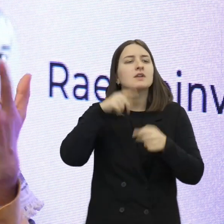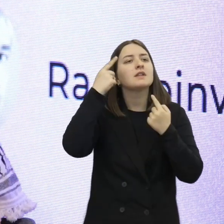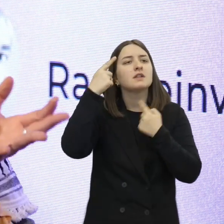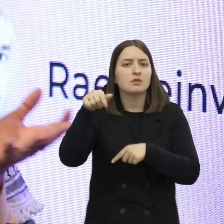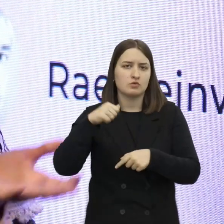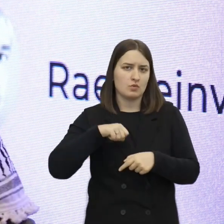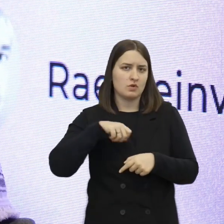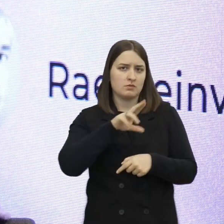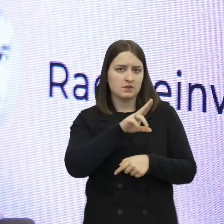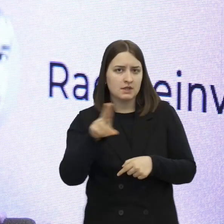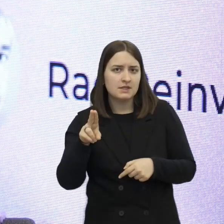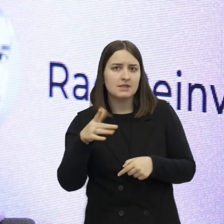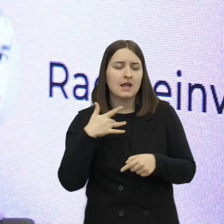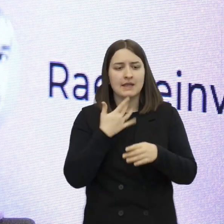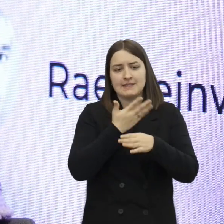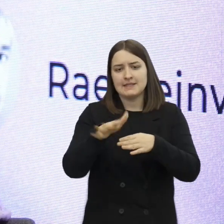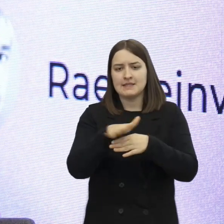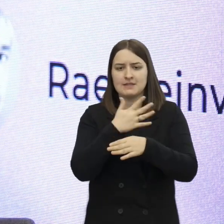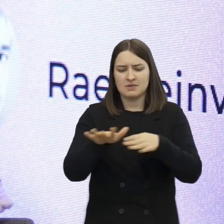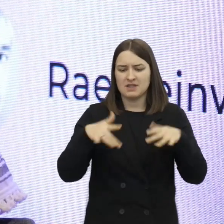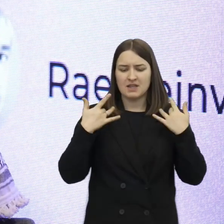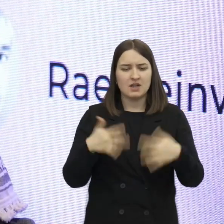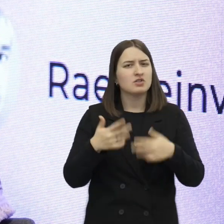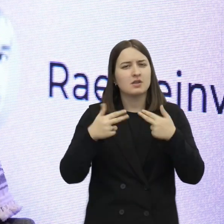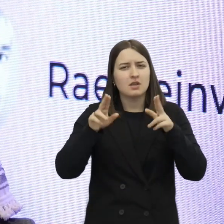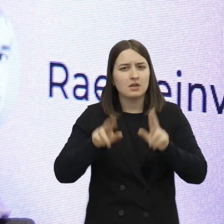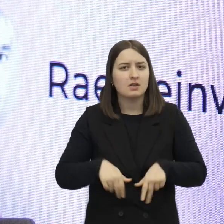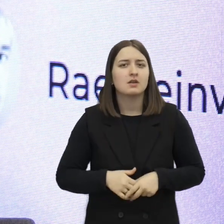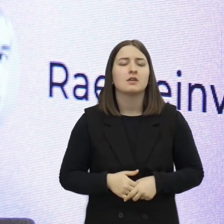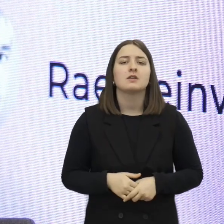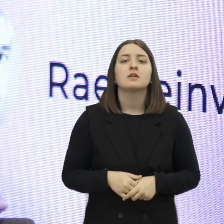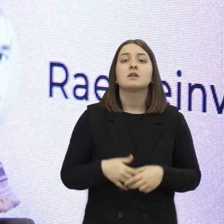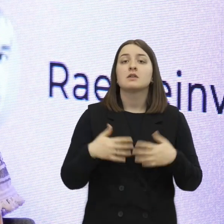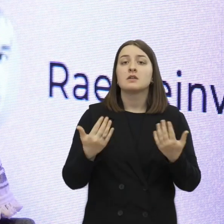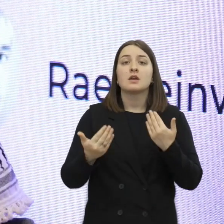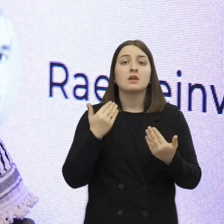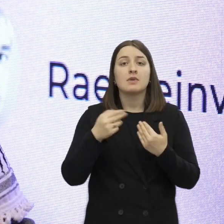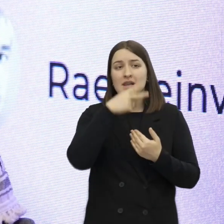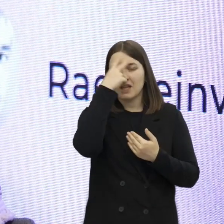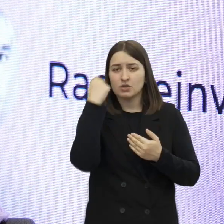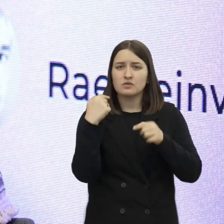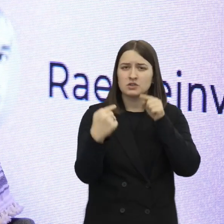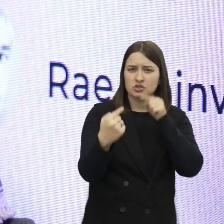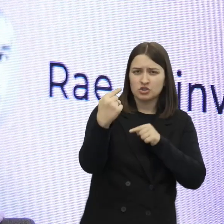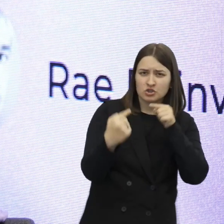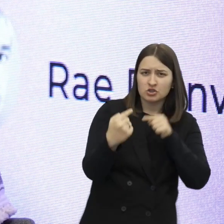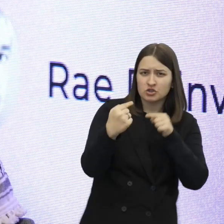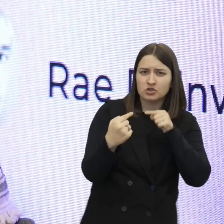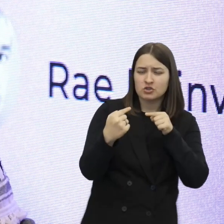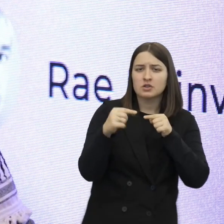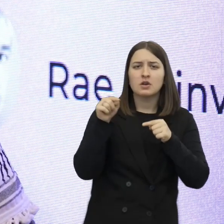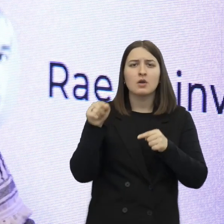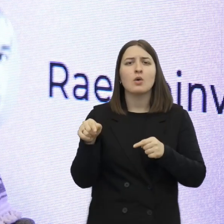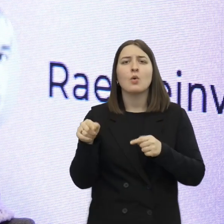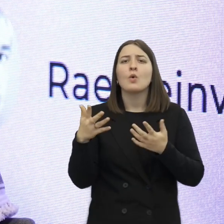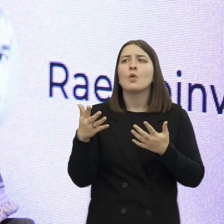tas skirstymas irgi galbūt neturėtų būti toks griežtas. Ar čia prieš Lietuvą kažkas vyksta, ar prieš palestiniečius, ar prieš ukrainiečius, visi